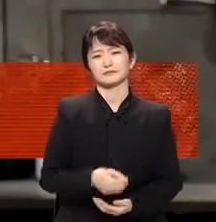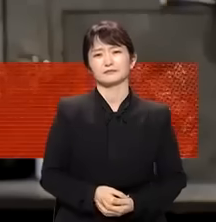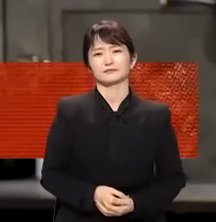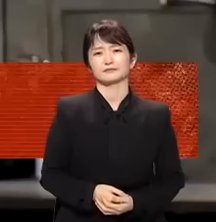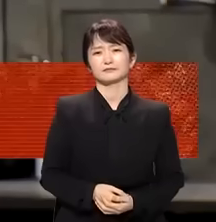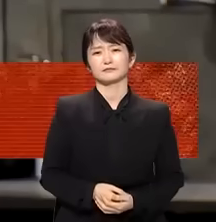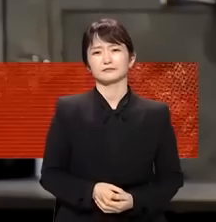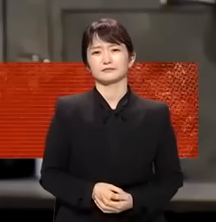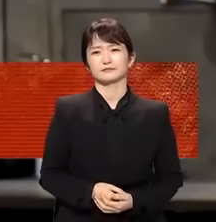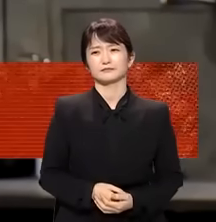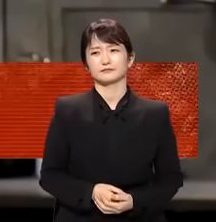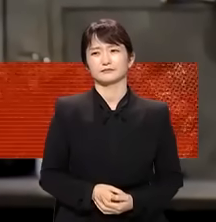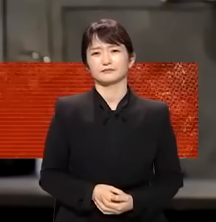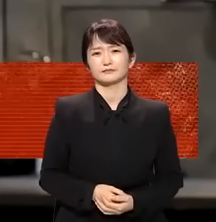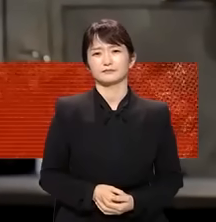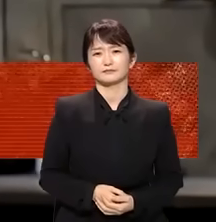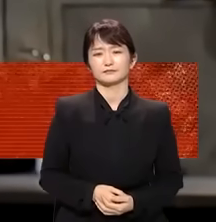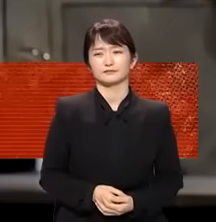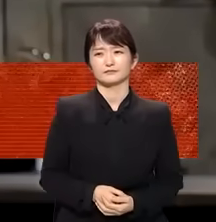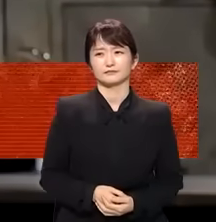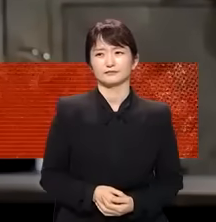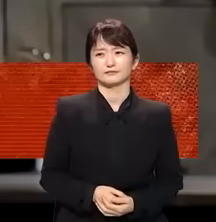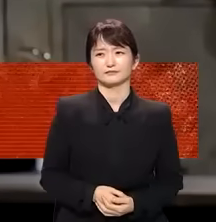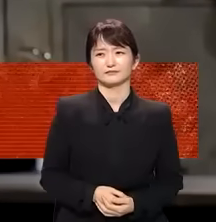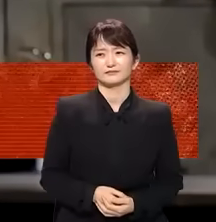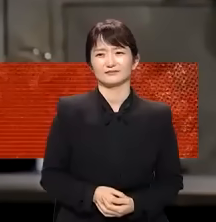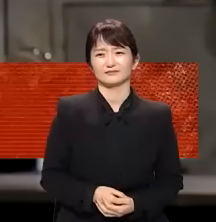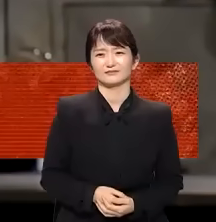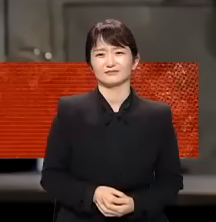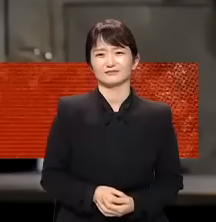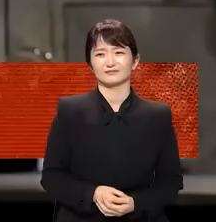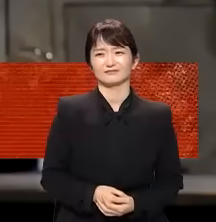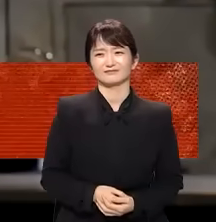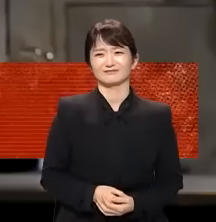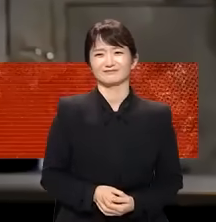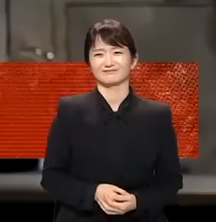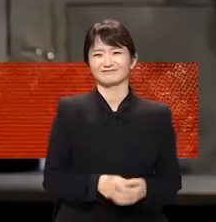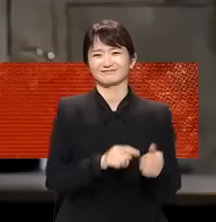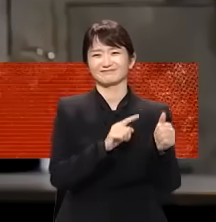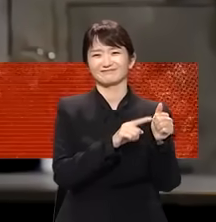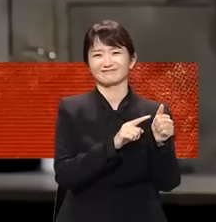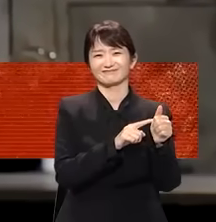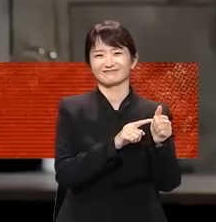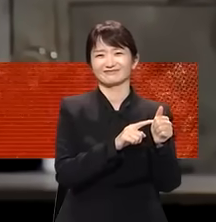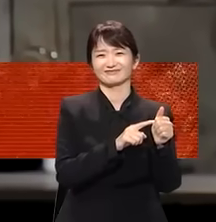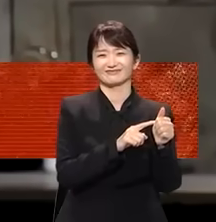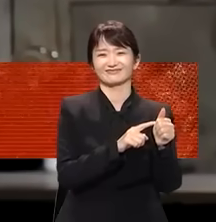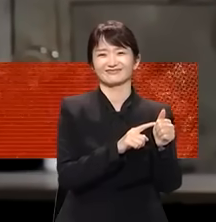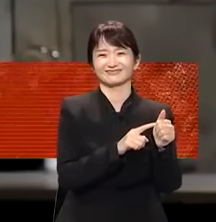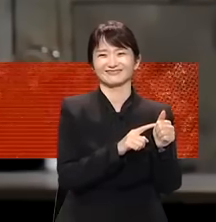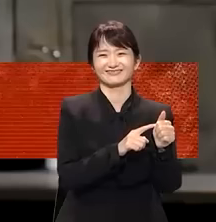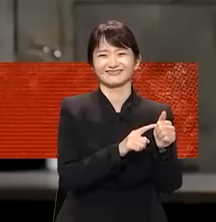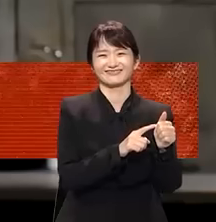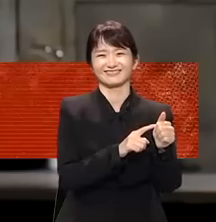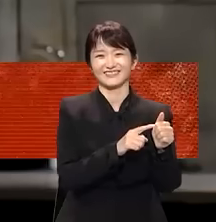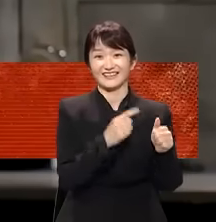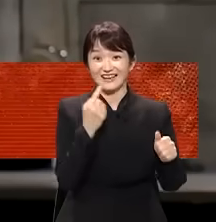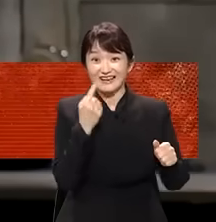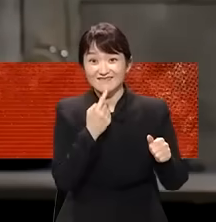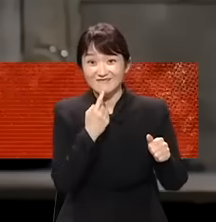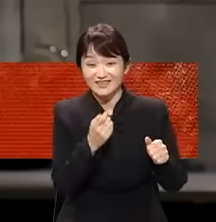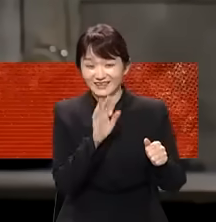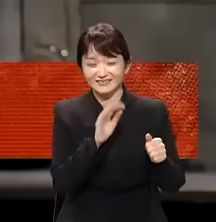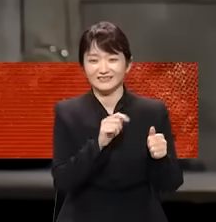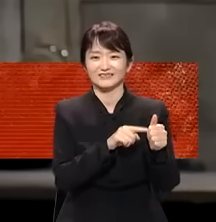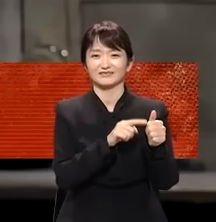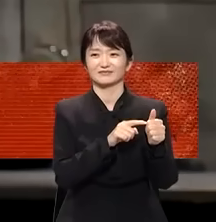그런 와중에이 아 한 명의 남성이 죄송합니다 이상한 얘기하려 했는데 남성이